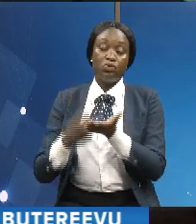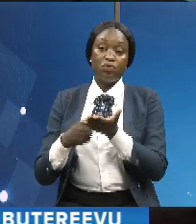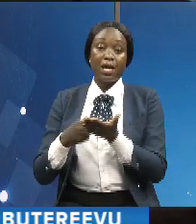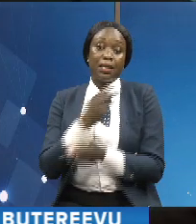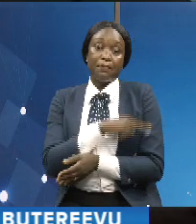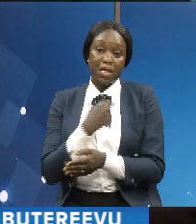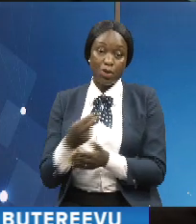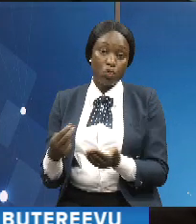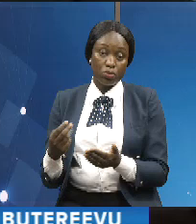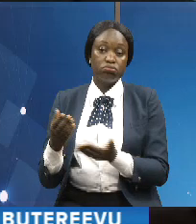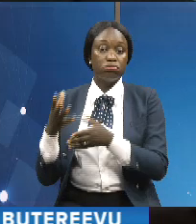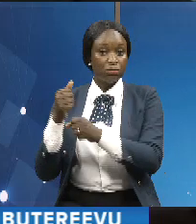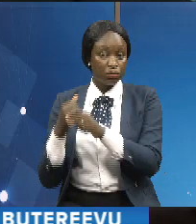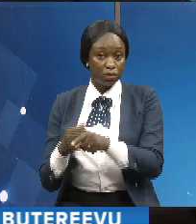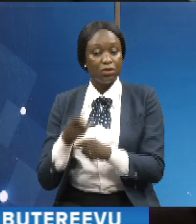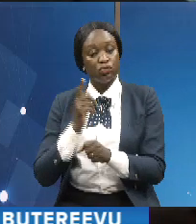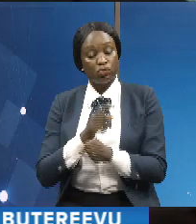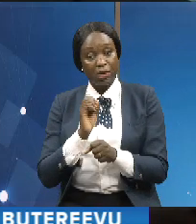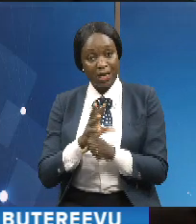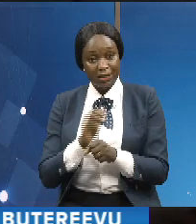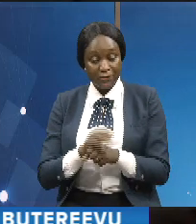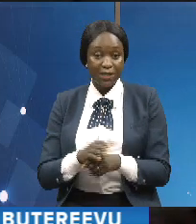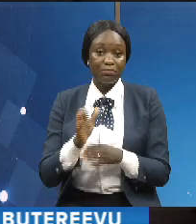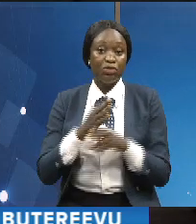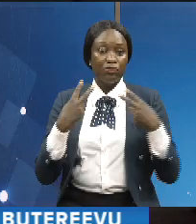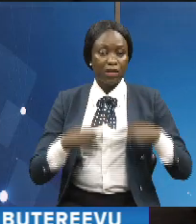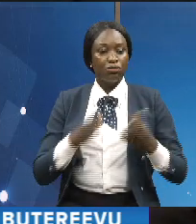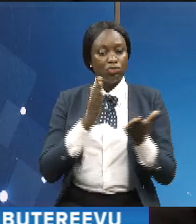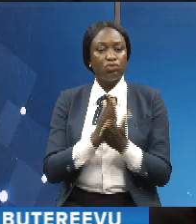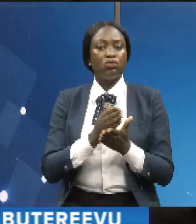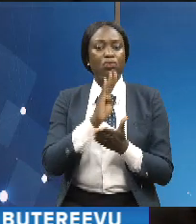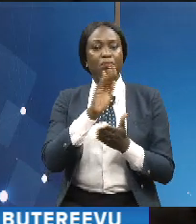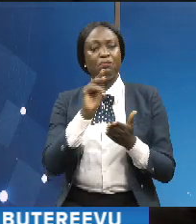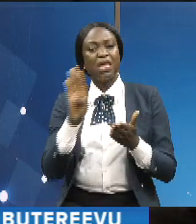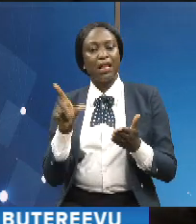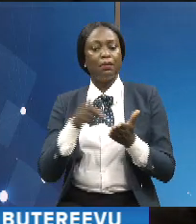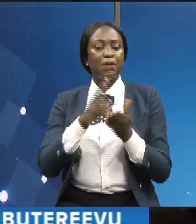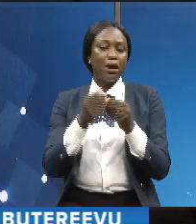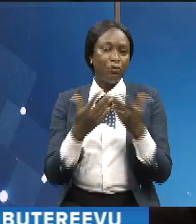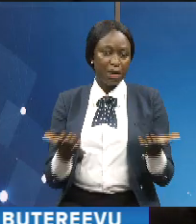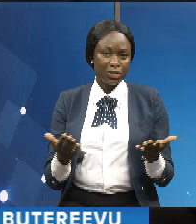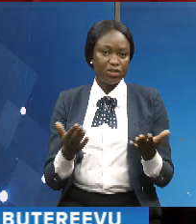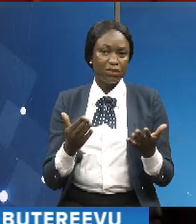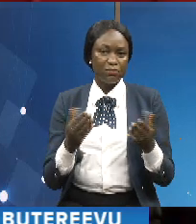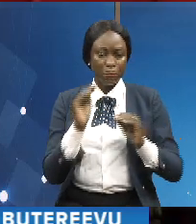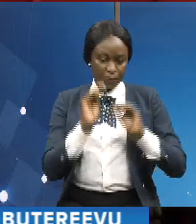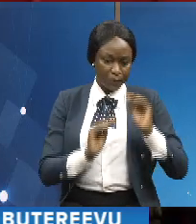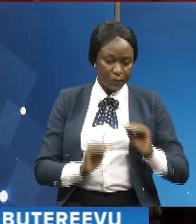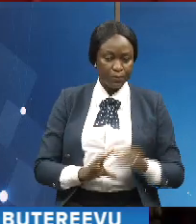Dental Services okuwabula Minisitule y'ebyobulamu ku bisale ebyandibadde ebituufu okusasula mu mbeera nga bw'efaanana kati.